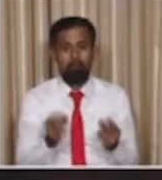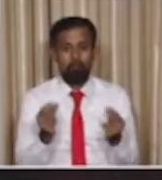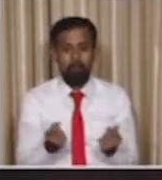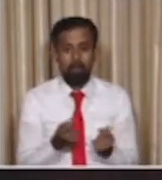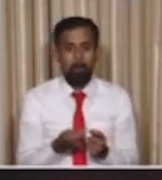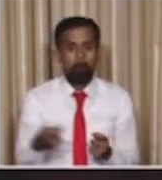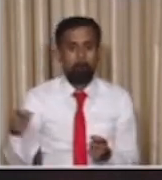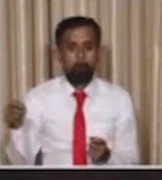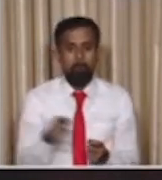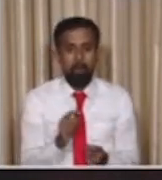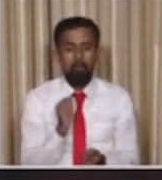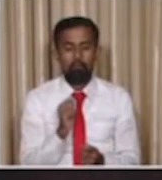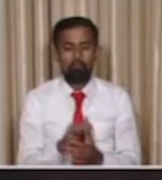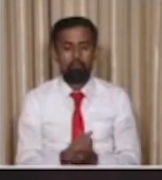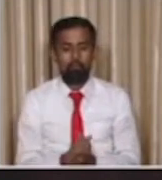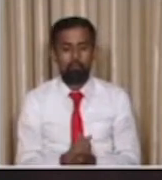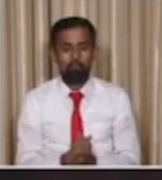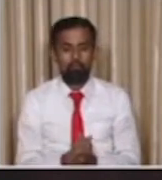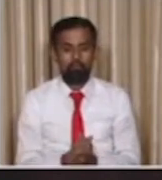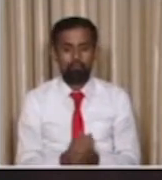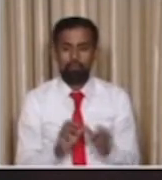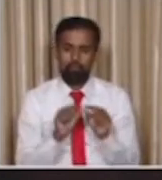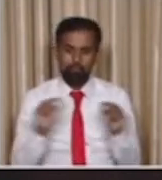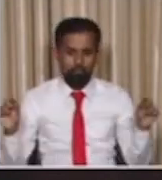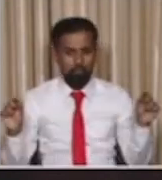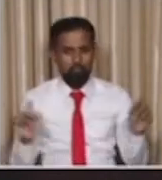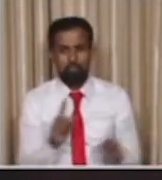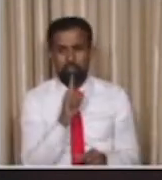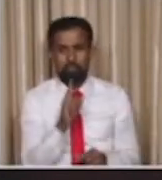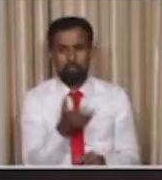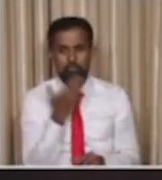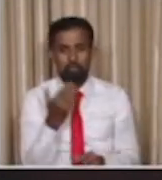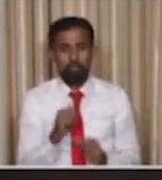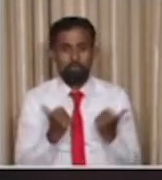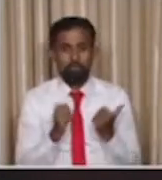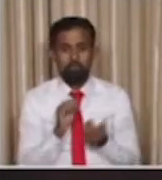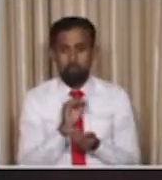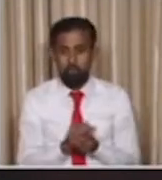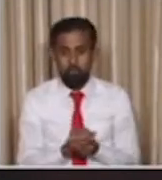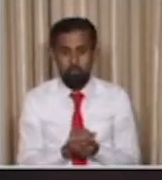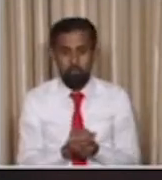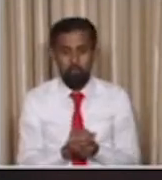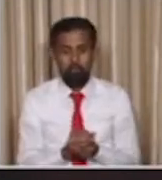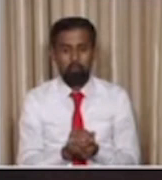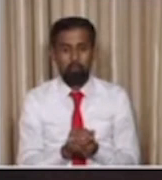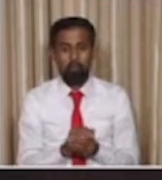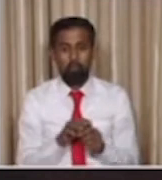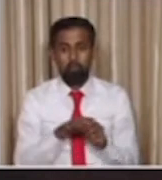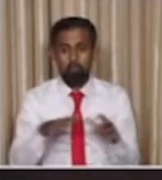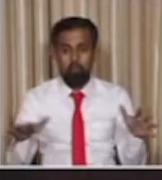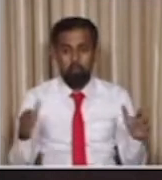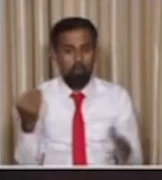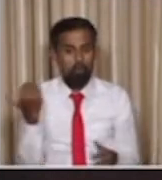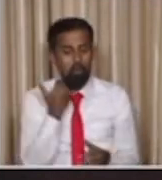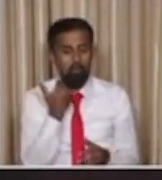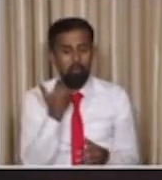මිලදී ගැනීමක් කරන්න කොහොමද කියලා ඒ වගන්තියත් ඕනනම් මට කියන්න පුළුවන් ඒකේ තියෙනවා ජීවිතය බේරා ගැනීම සඳහා හෝ බෝඩ රෝගයක් හෝ